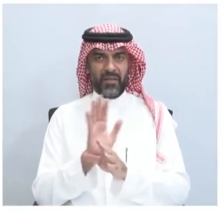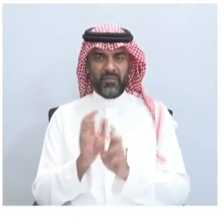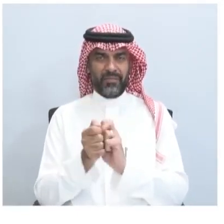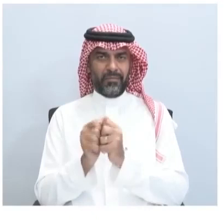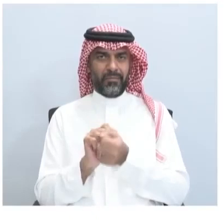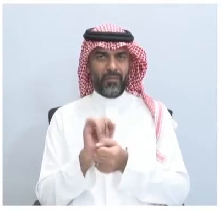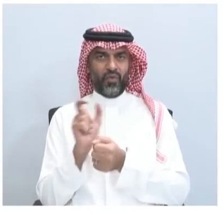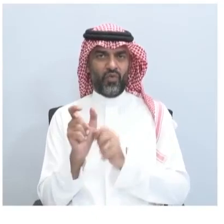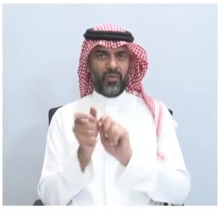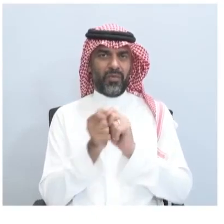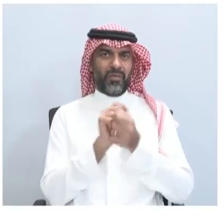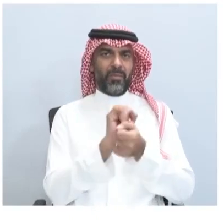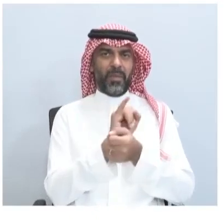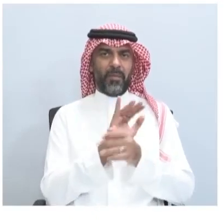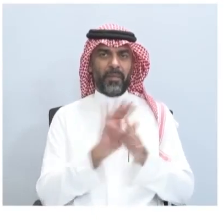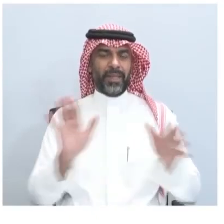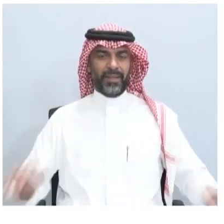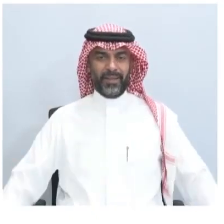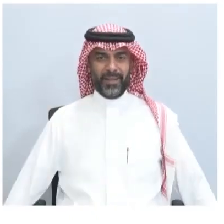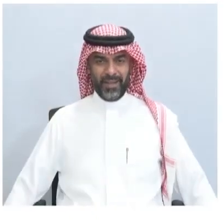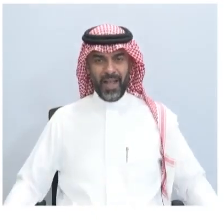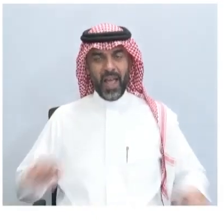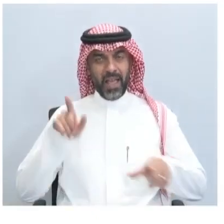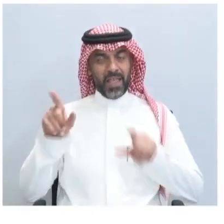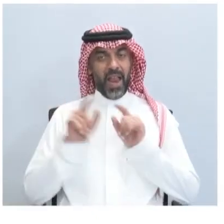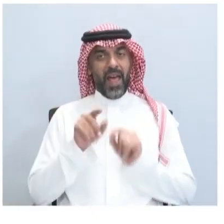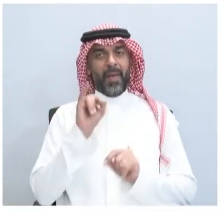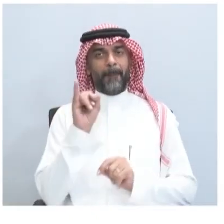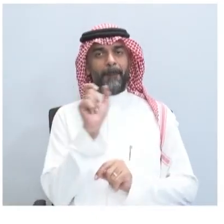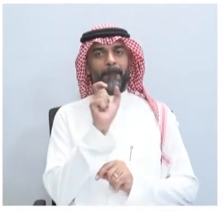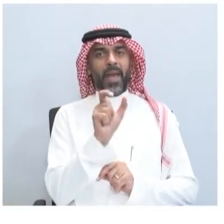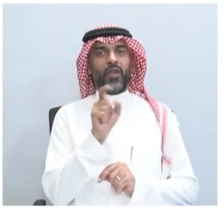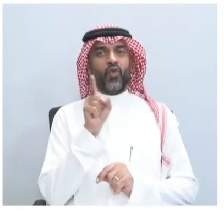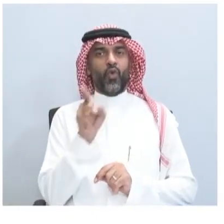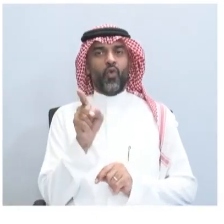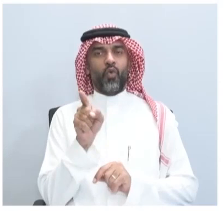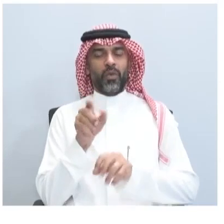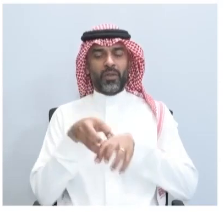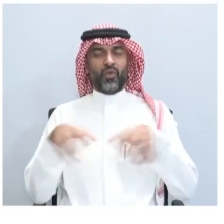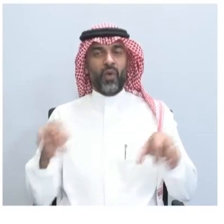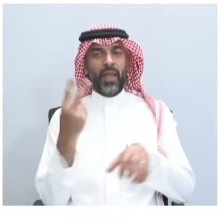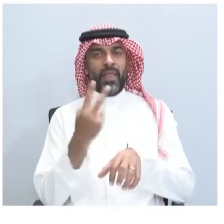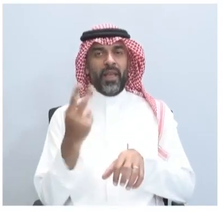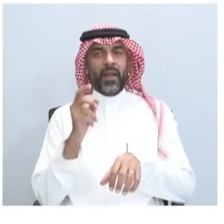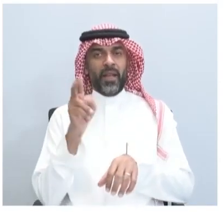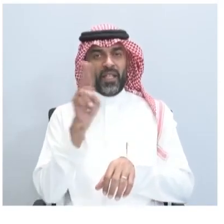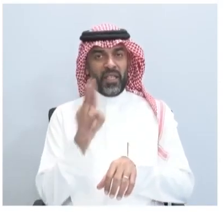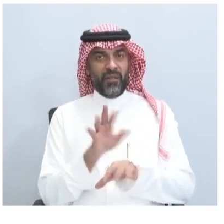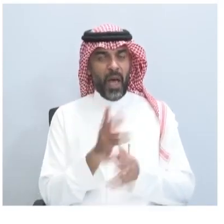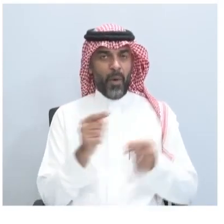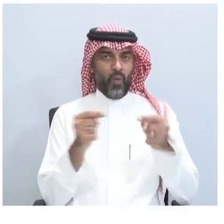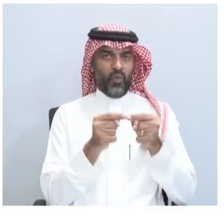هذا هو وصل من الوصول او الاستفهاميه بحرفي الجر من او عن